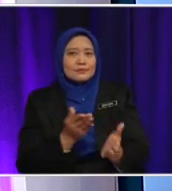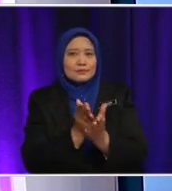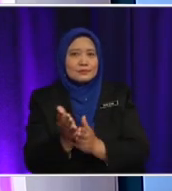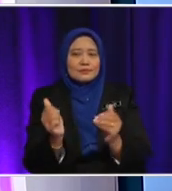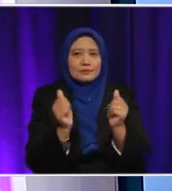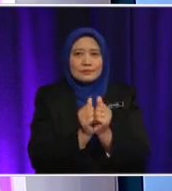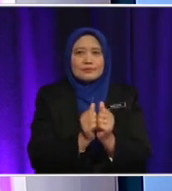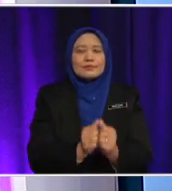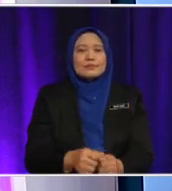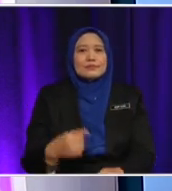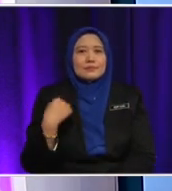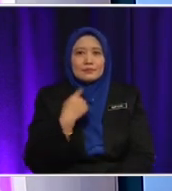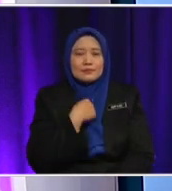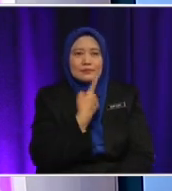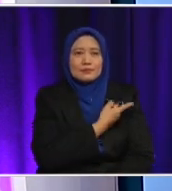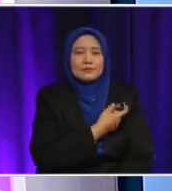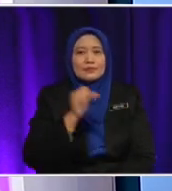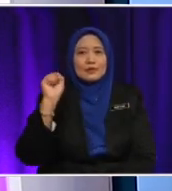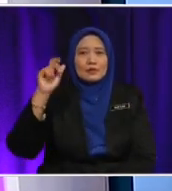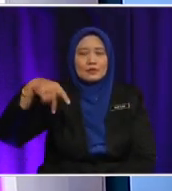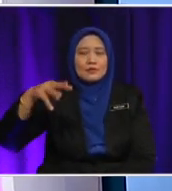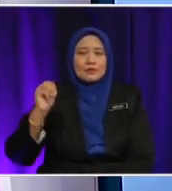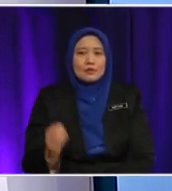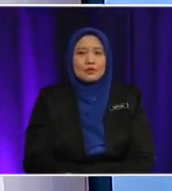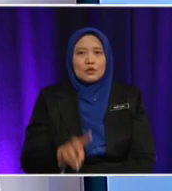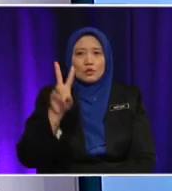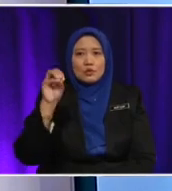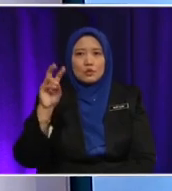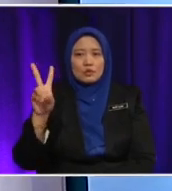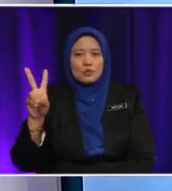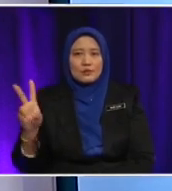dalam sukses SPM 2022